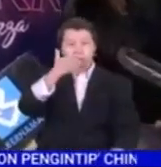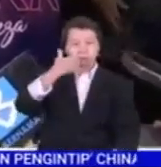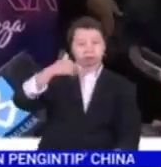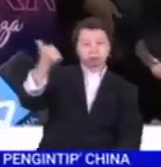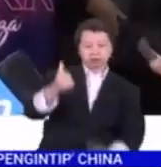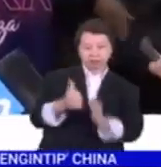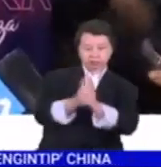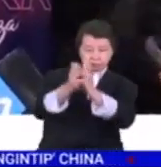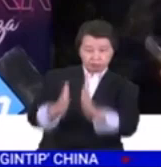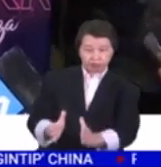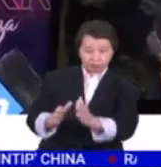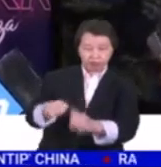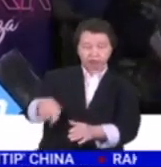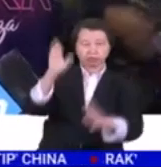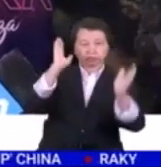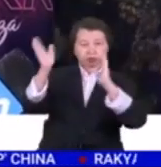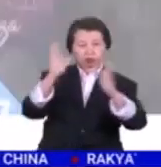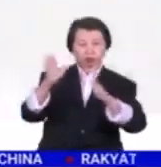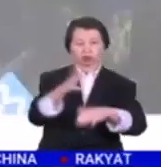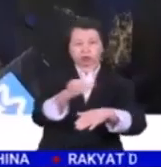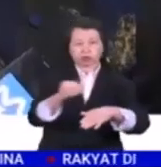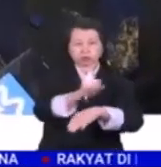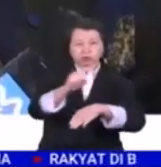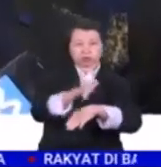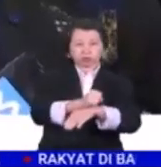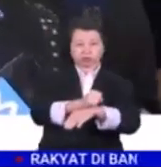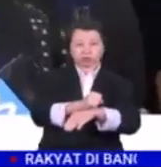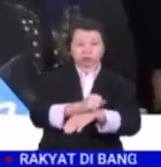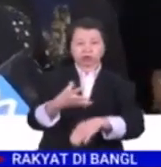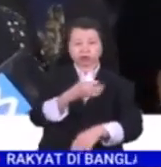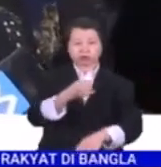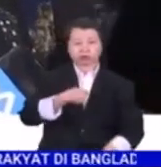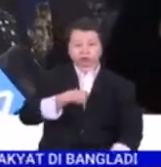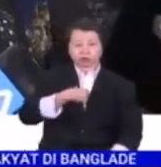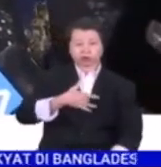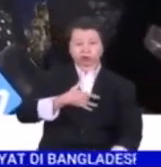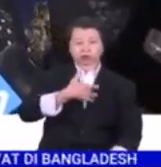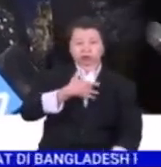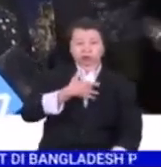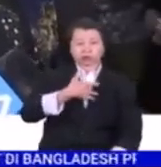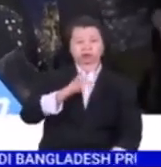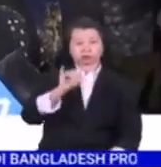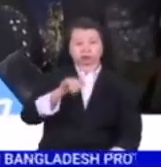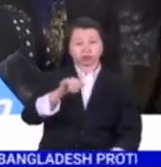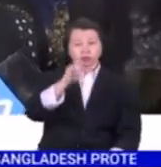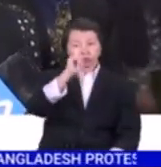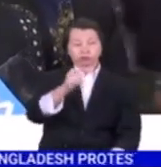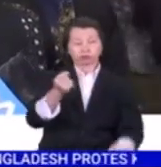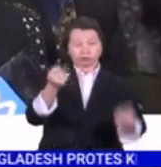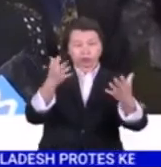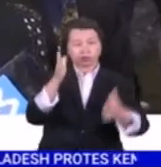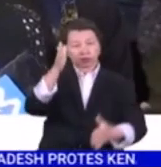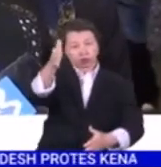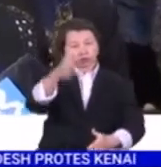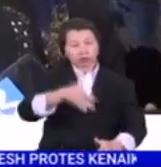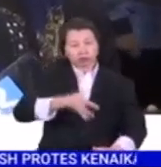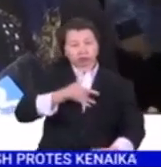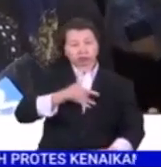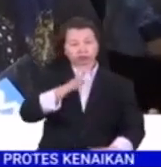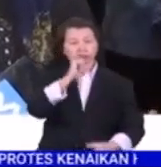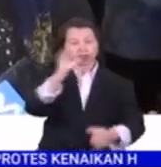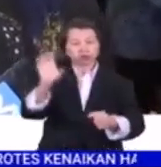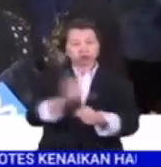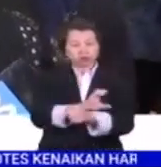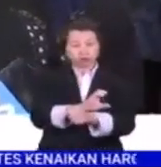talent in Malaysia dan Singapura. Dan saya rasa memang ramai yang akan rasa macam tak